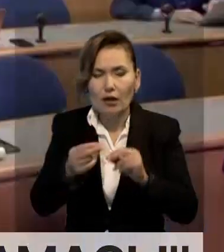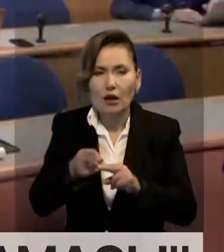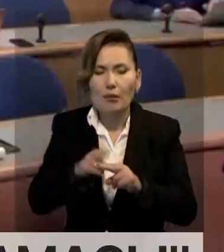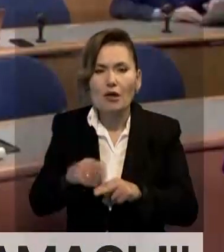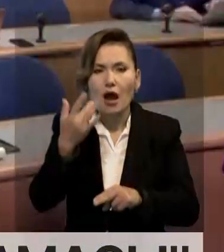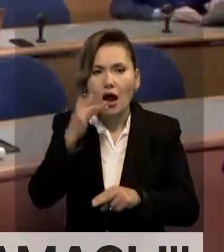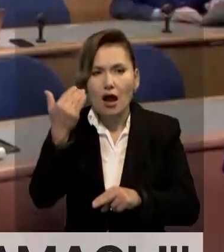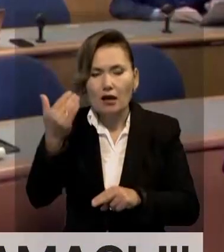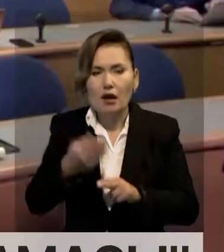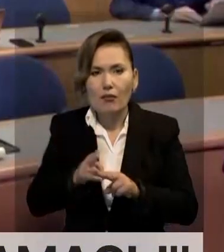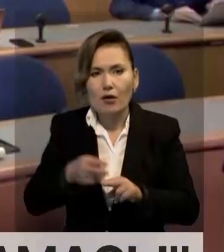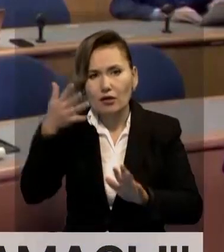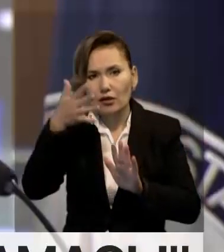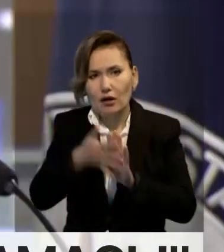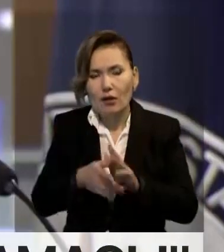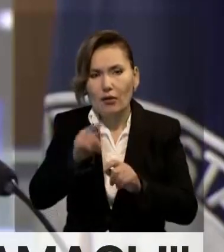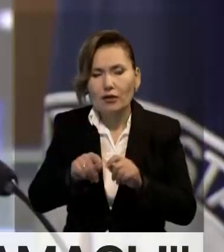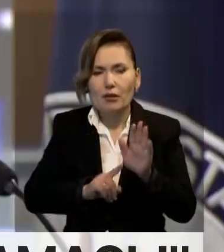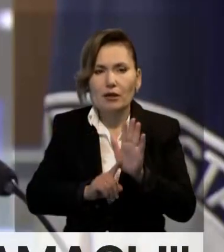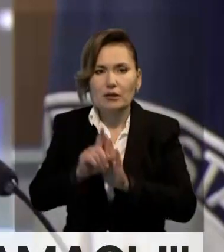АКШ әзірге зерделеп жатыр.